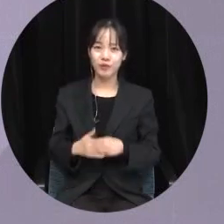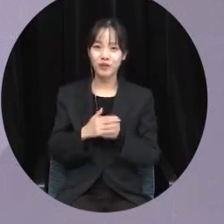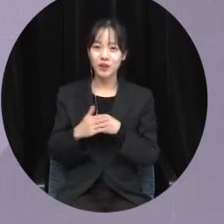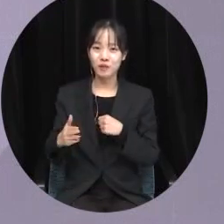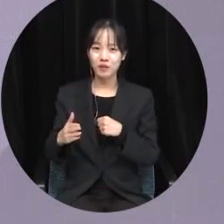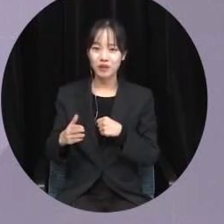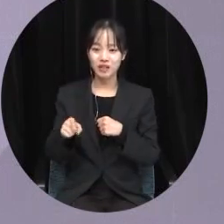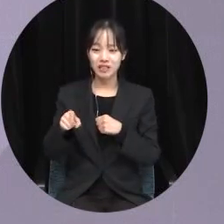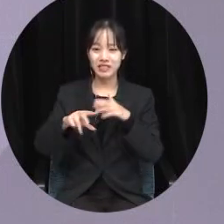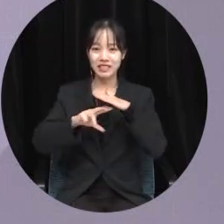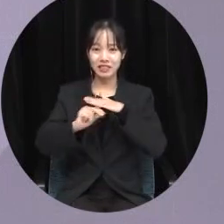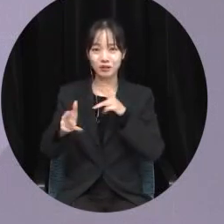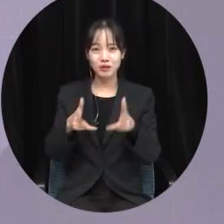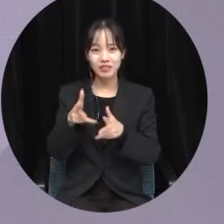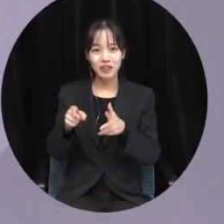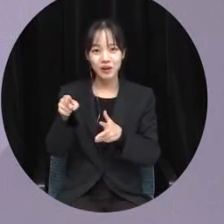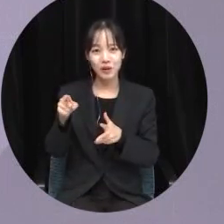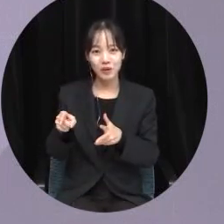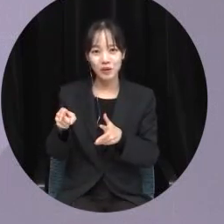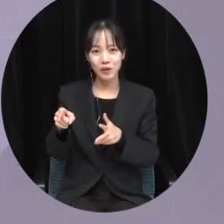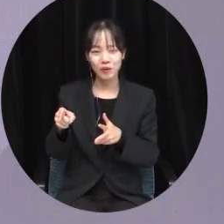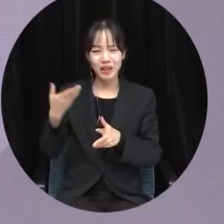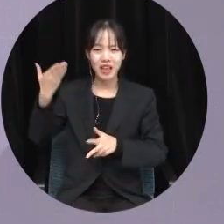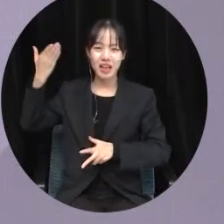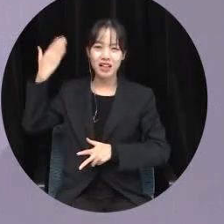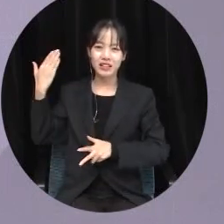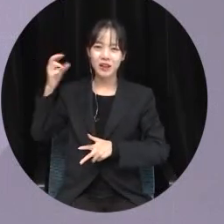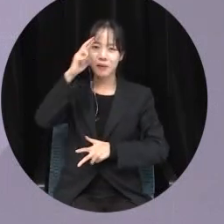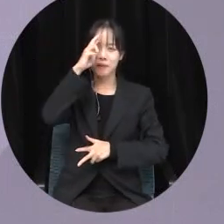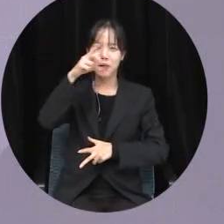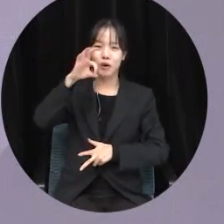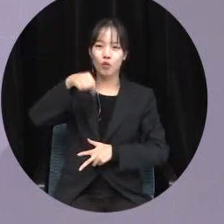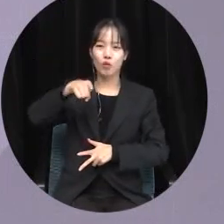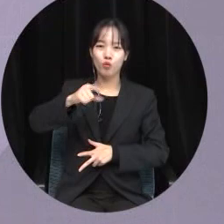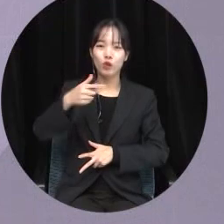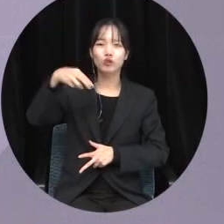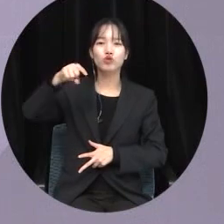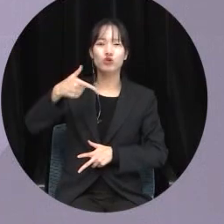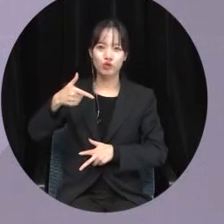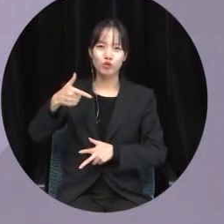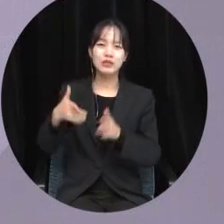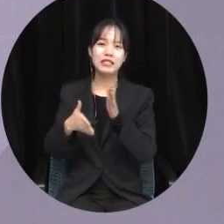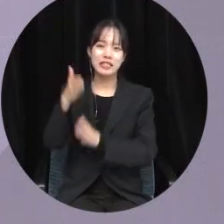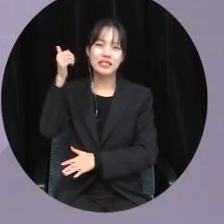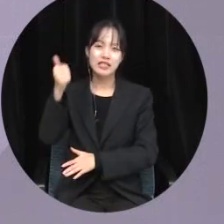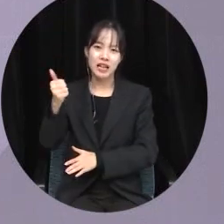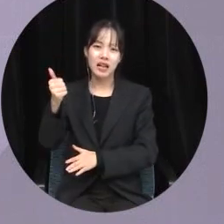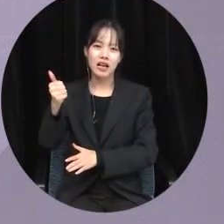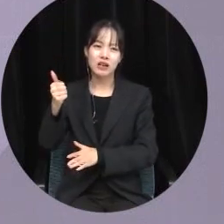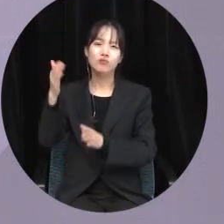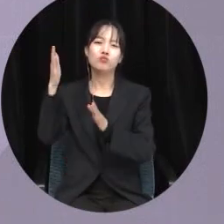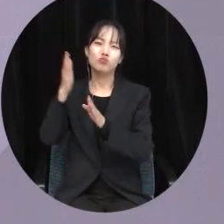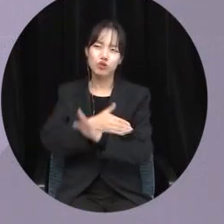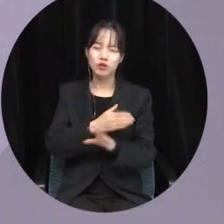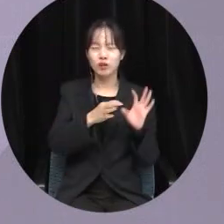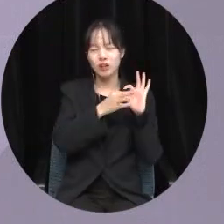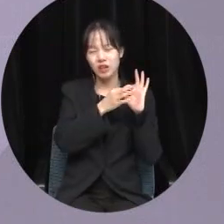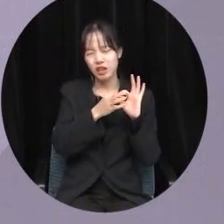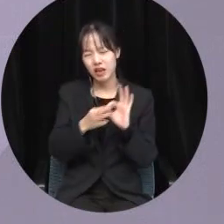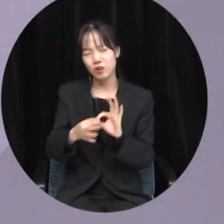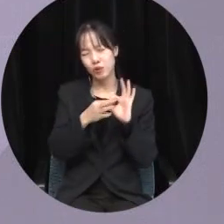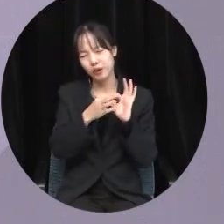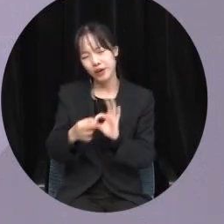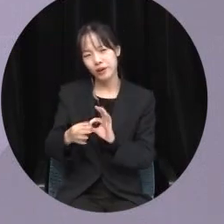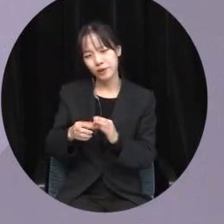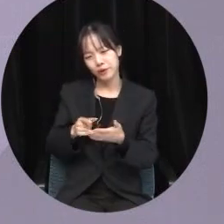경전철, 지하경전철은 박원순 시장 때 사업성이 부족하기 때문에 국가재정사업으로 전환됐습니다. 즉